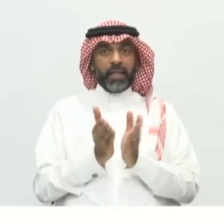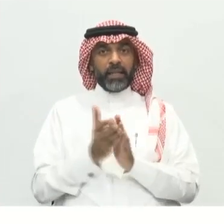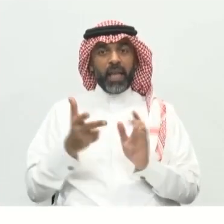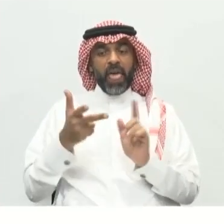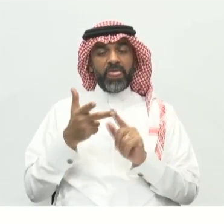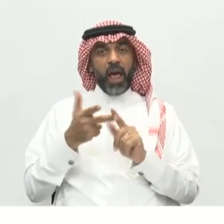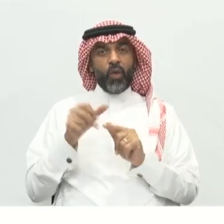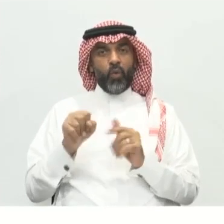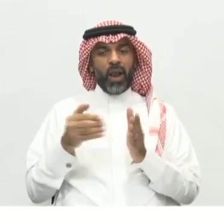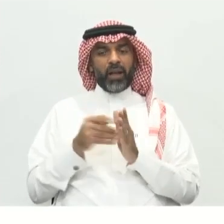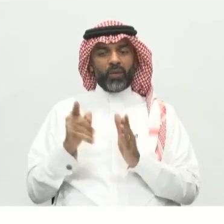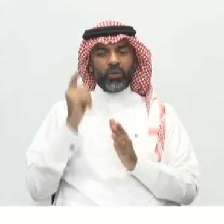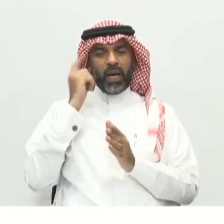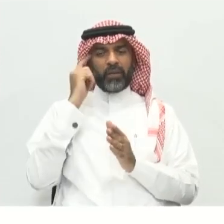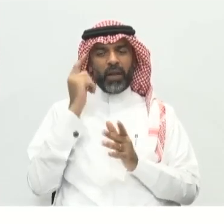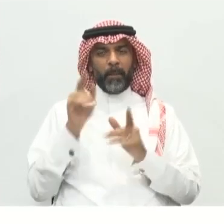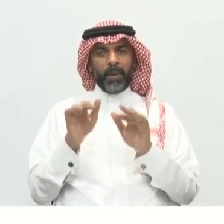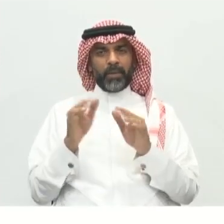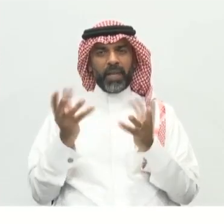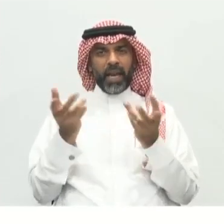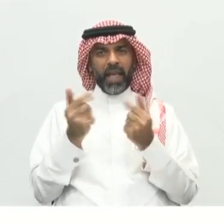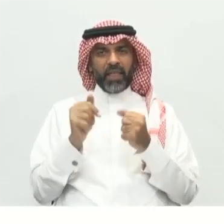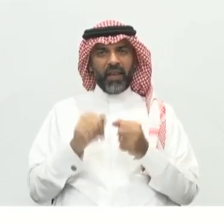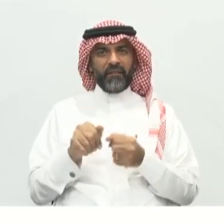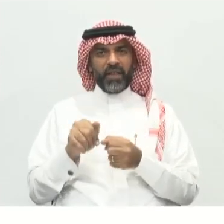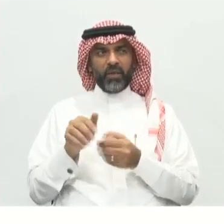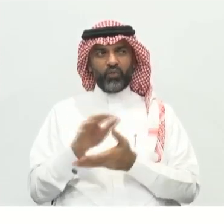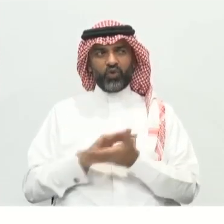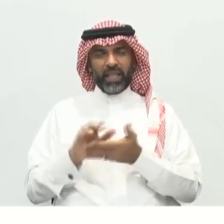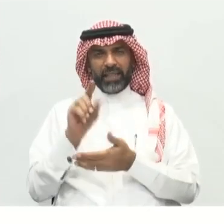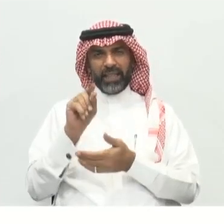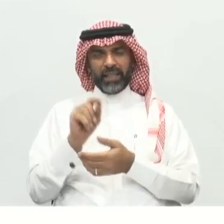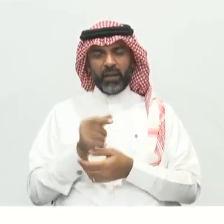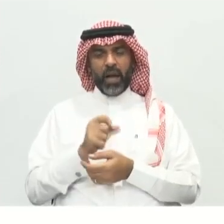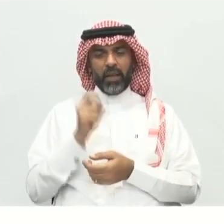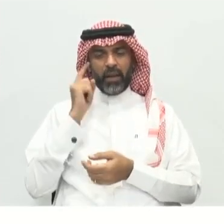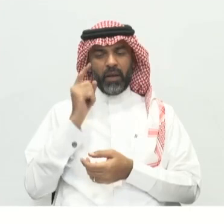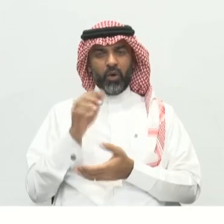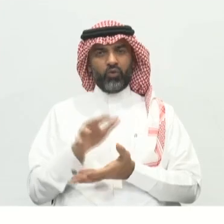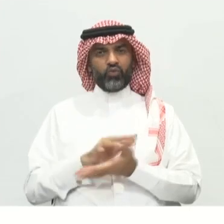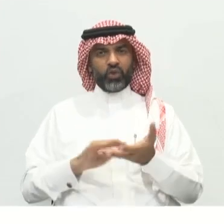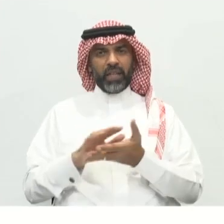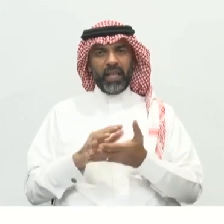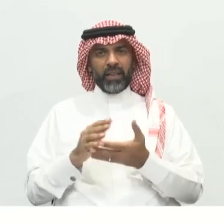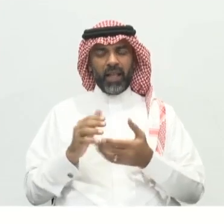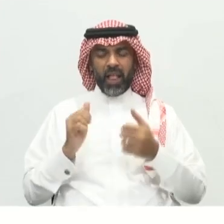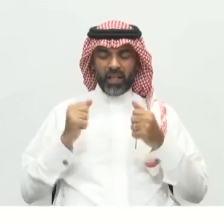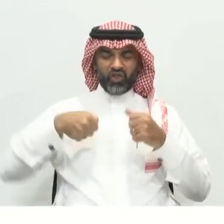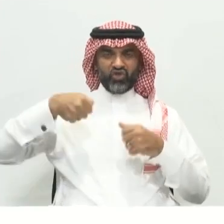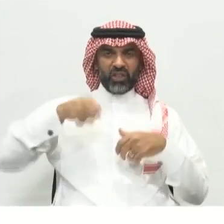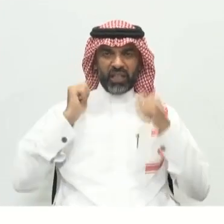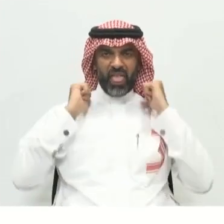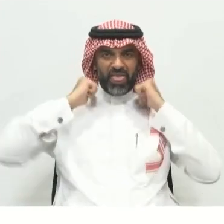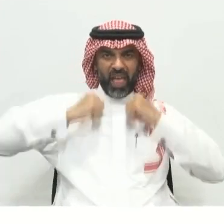هذه الوحده تعرفنا على البرمجه الرياضيه في مشكلات التحسين تعرفنا على مشكله حقيبه الظهر وقمنا بحل هذه المشكله